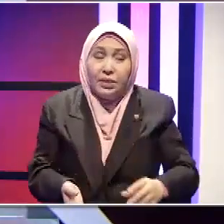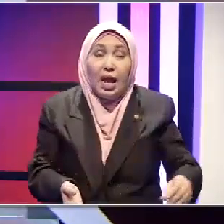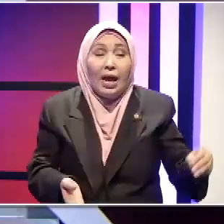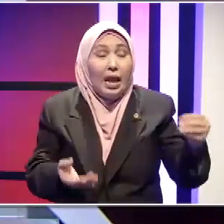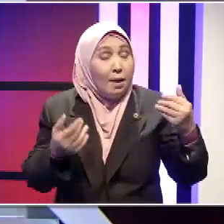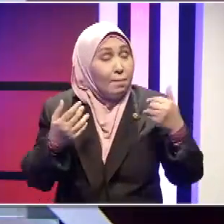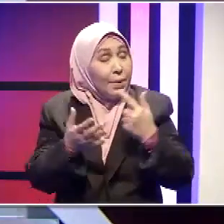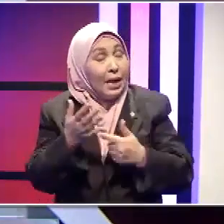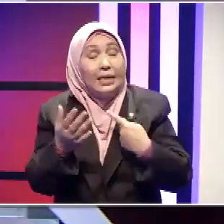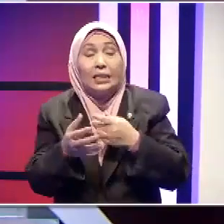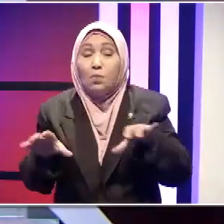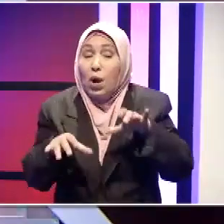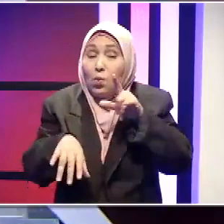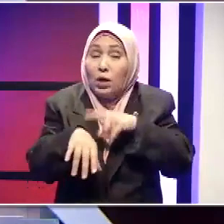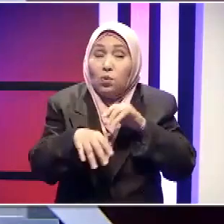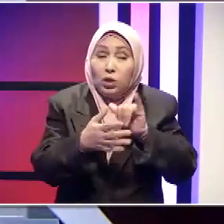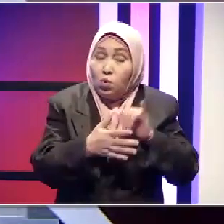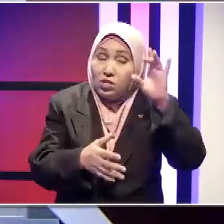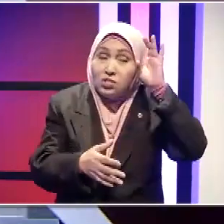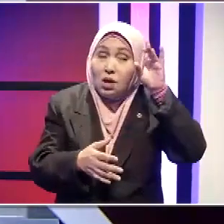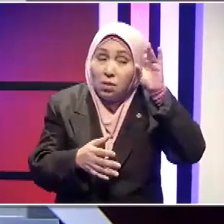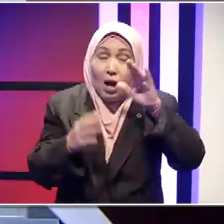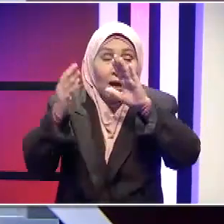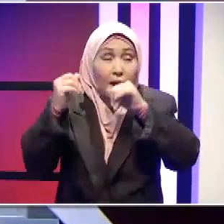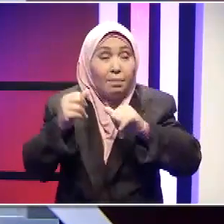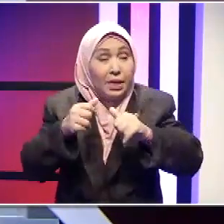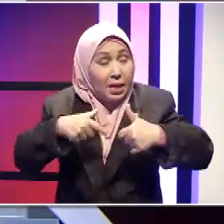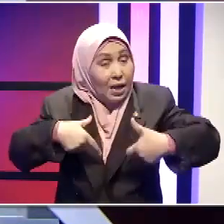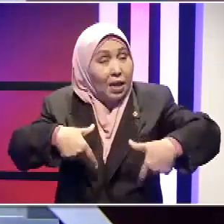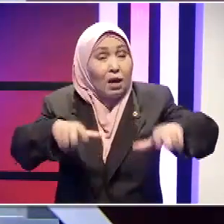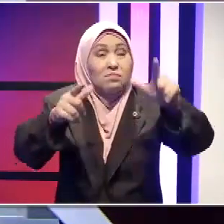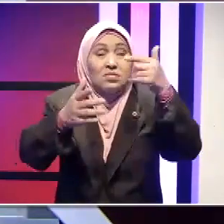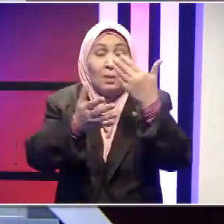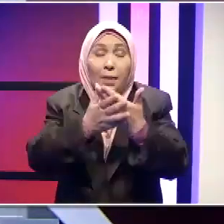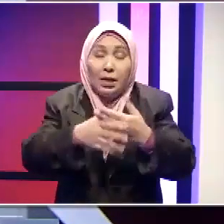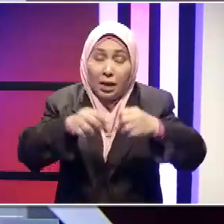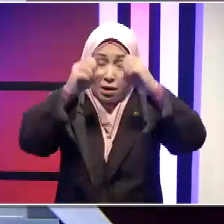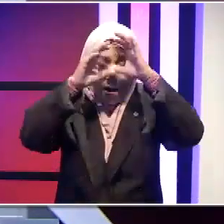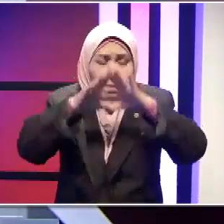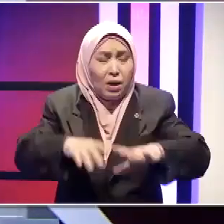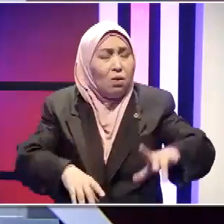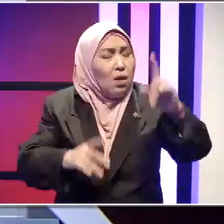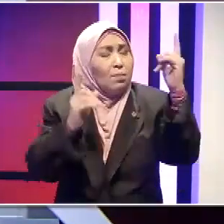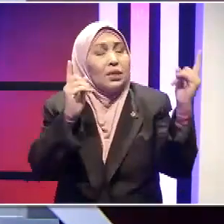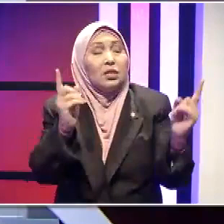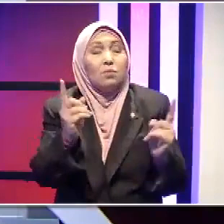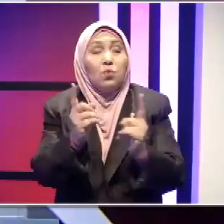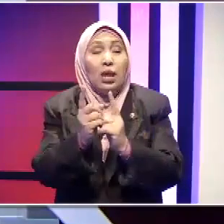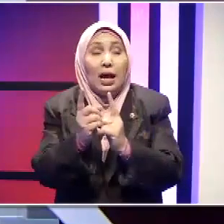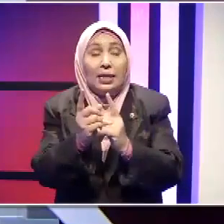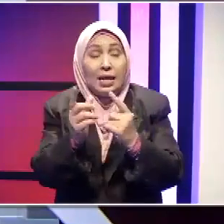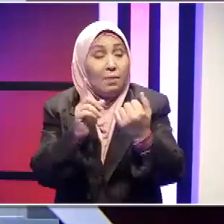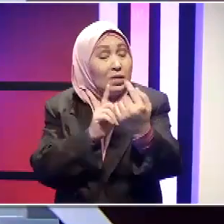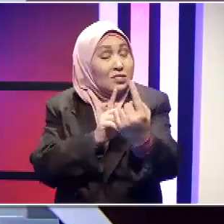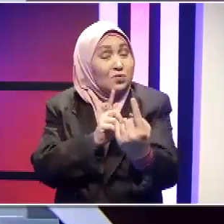hukum dan apakah yang kita buat pada waktu itu Insyaallah gan yang harumnya gila dibenarkan sampai di rahmat Allah ini bertemulah mereka antara